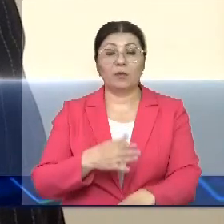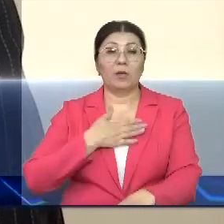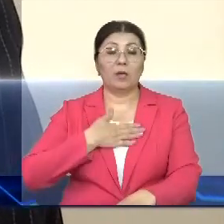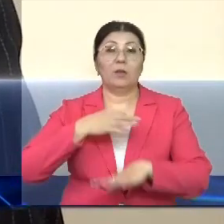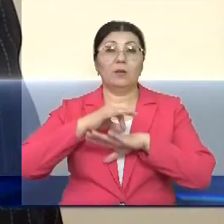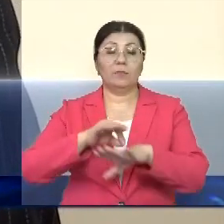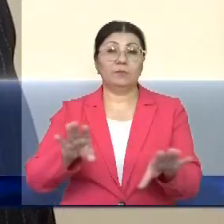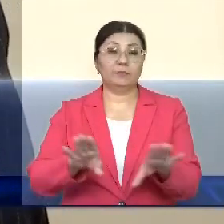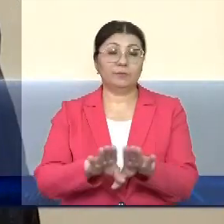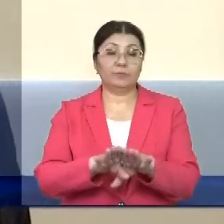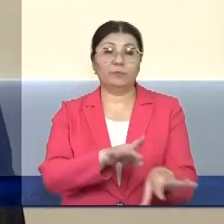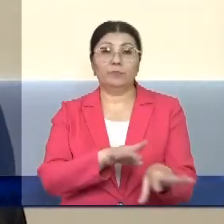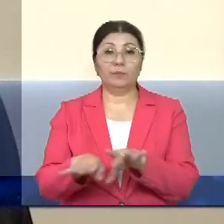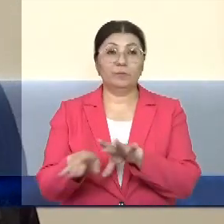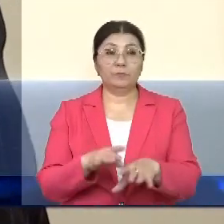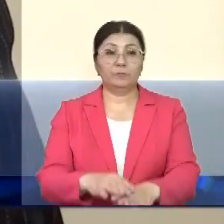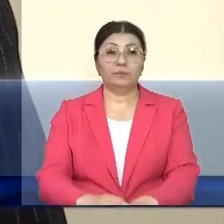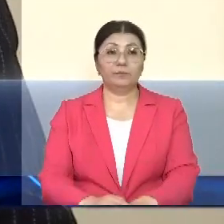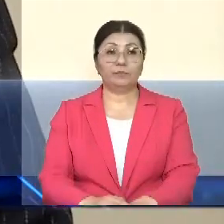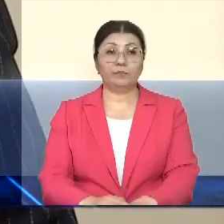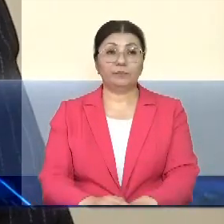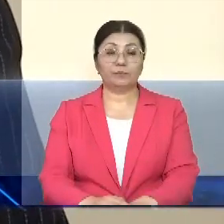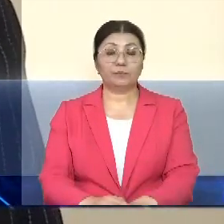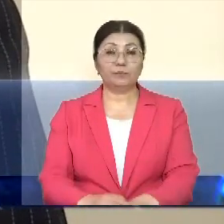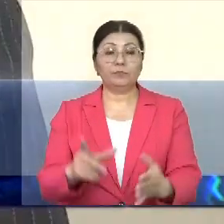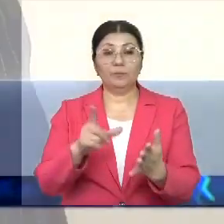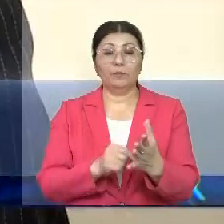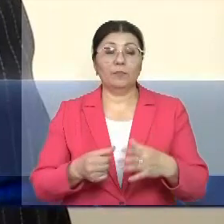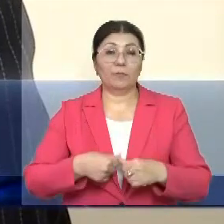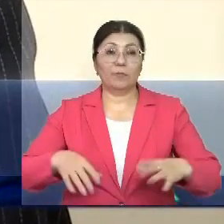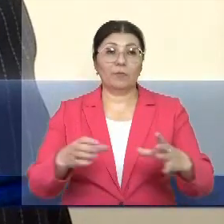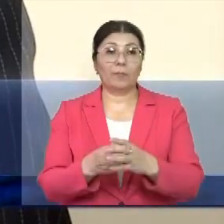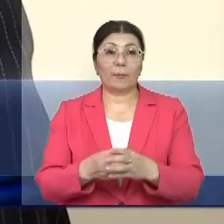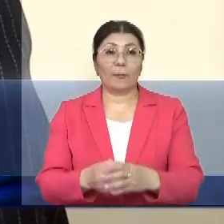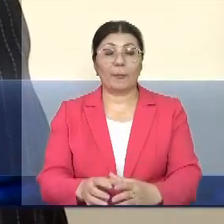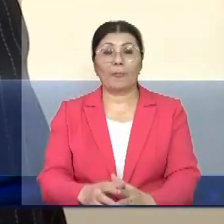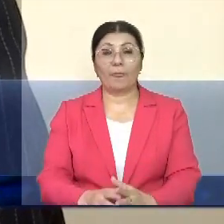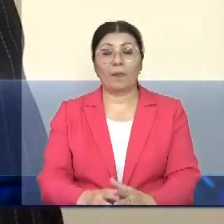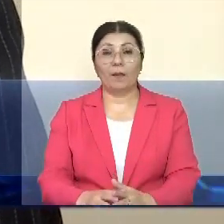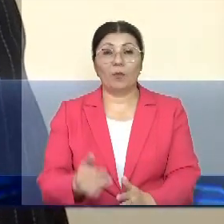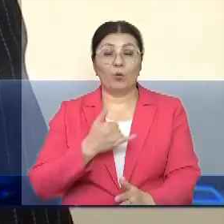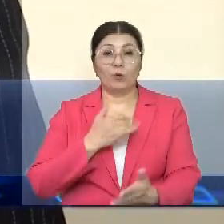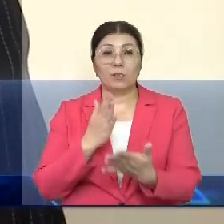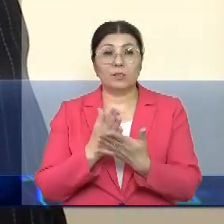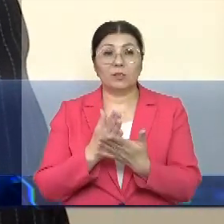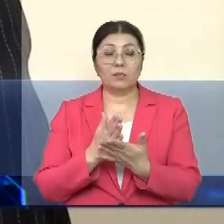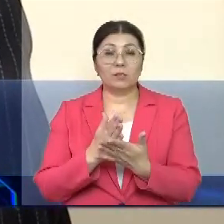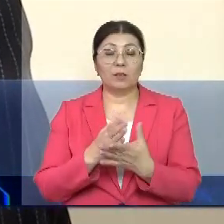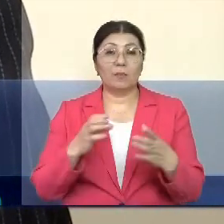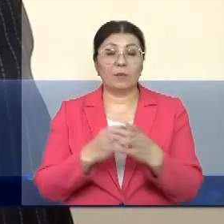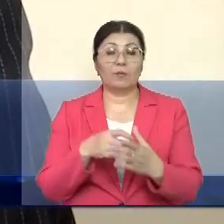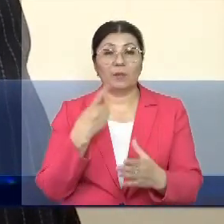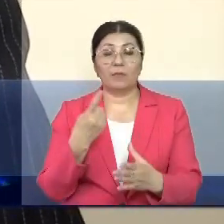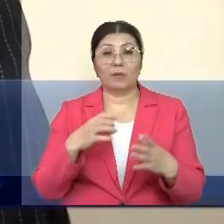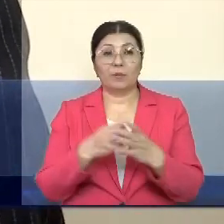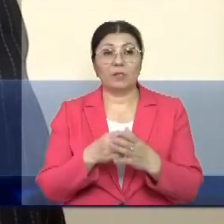проводим совместные мероприятия с ветеранскими организациями. Жилые массивы, у нас созданы ячейки первичной